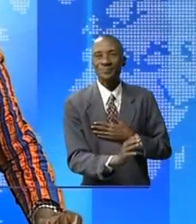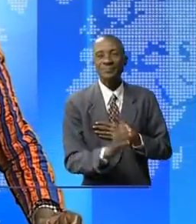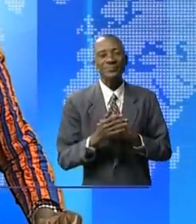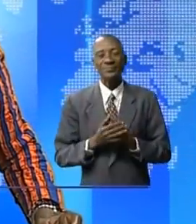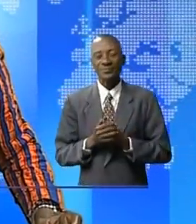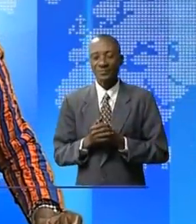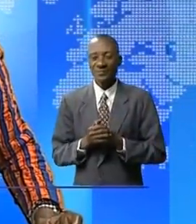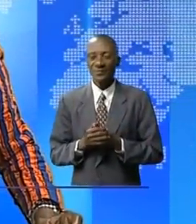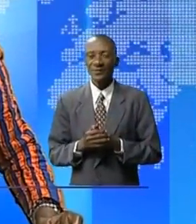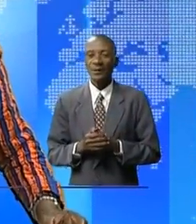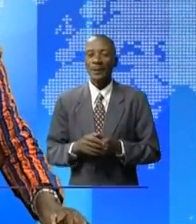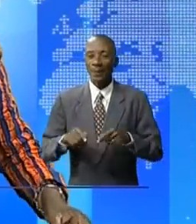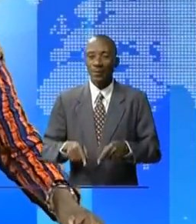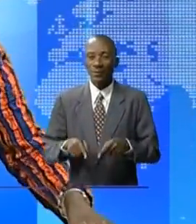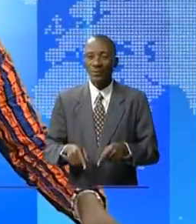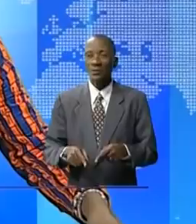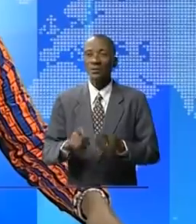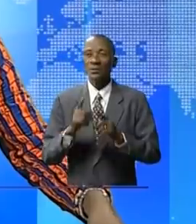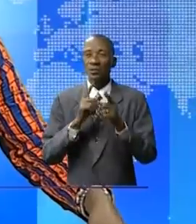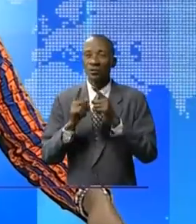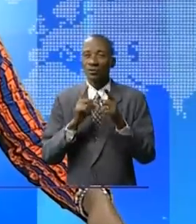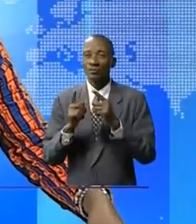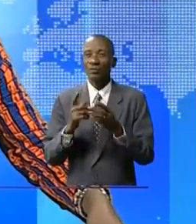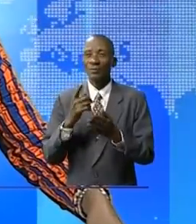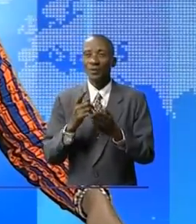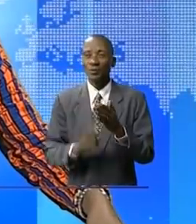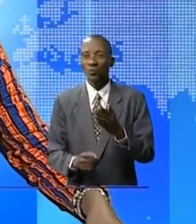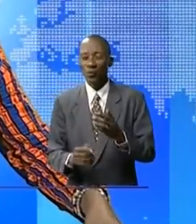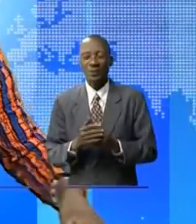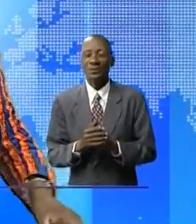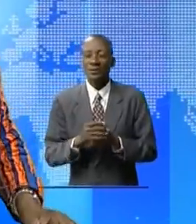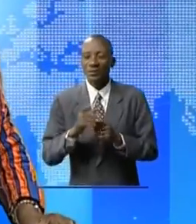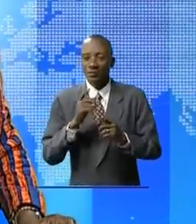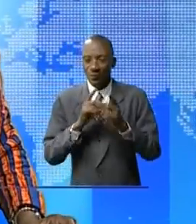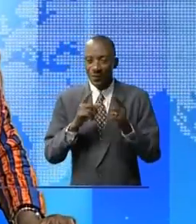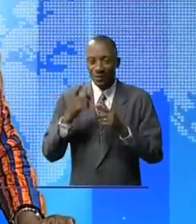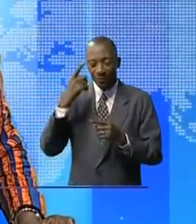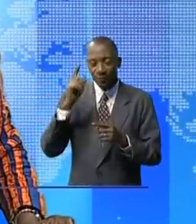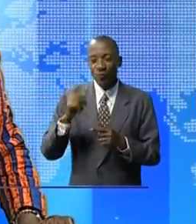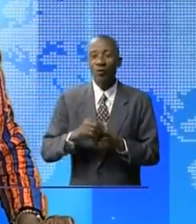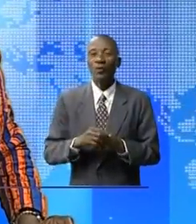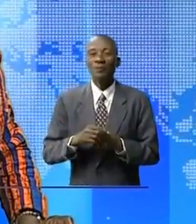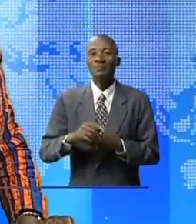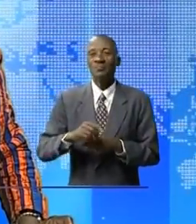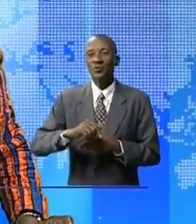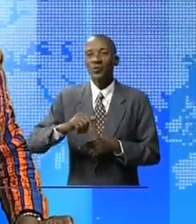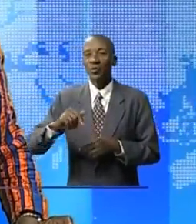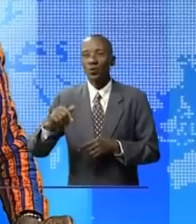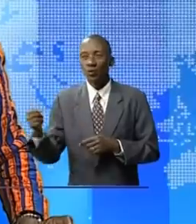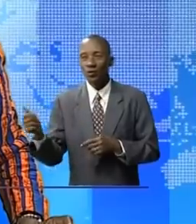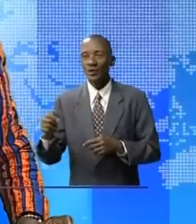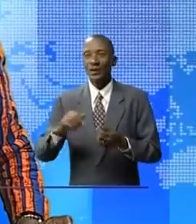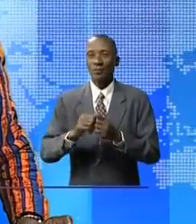au Fleuve Congo Hotel. Pour ce faire, elle a reçu un de ses dignes fils en la personne de Jean-Michel Samalukonde et tous les membres de